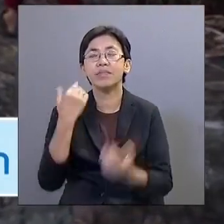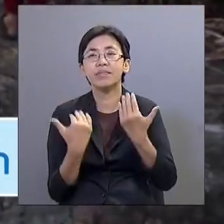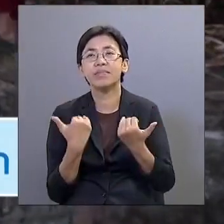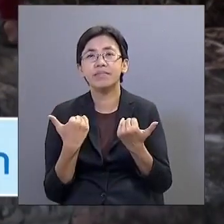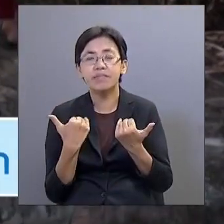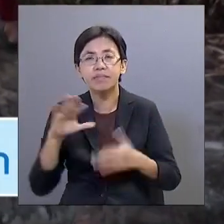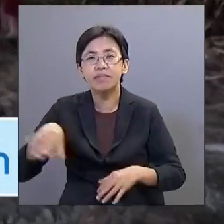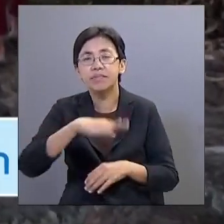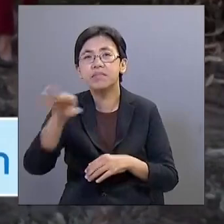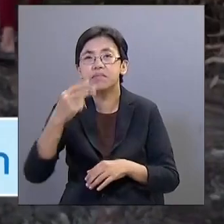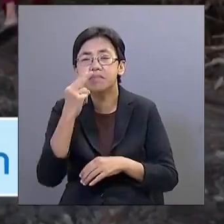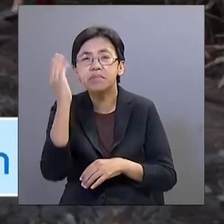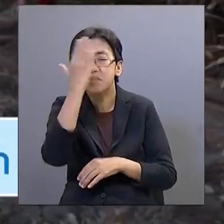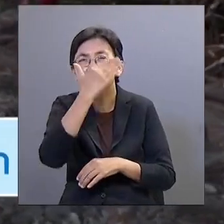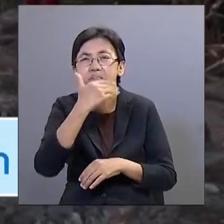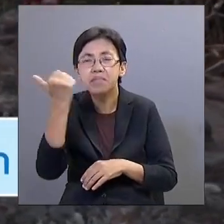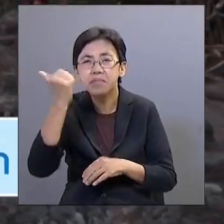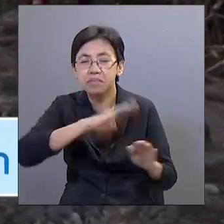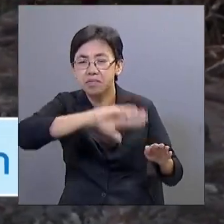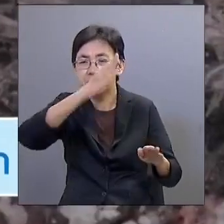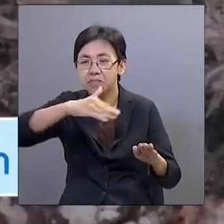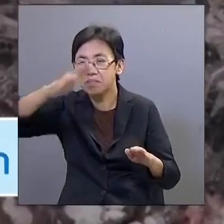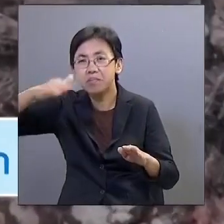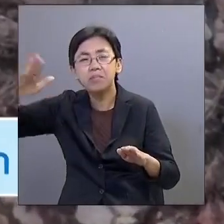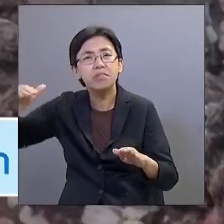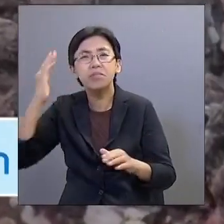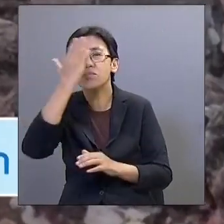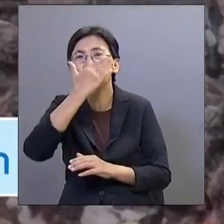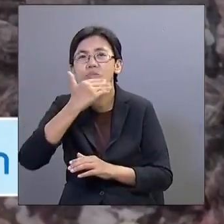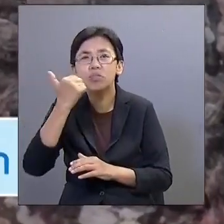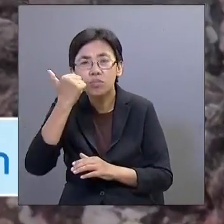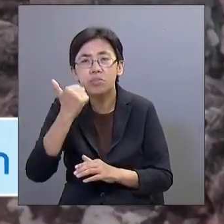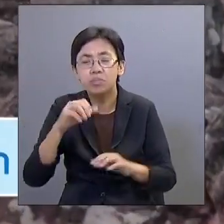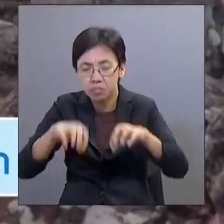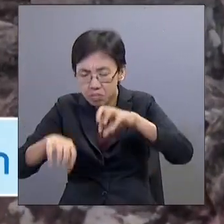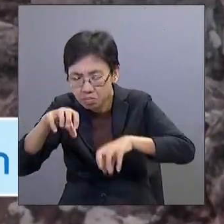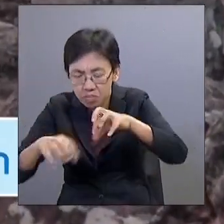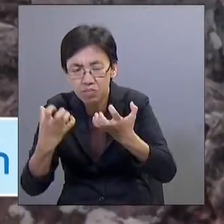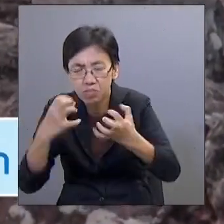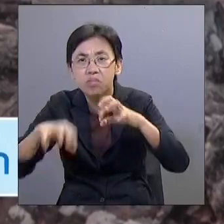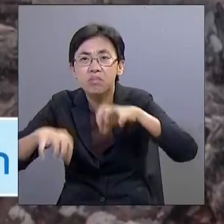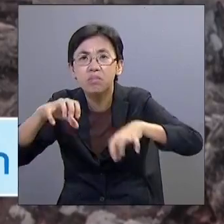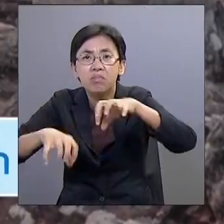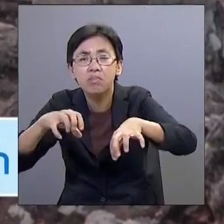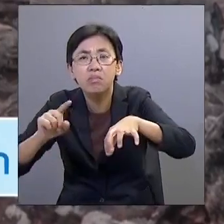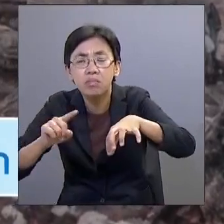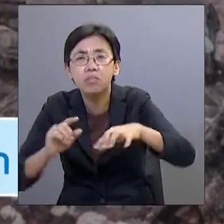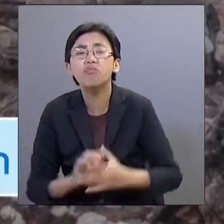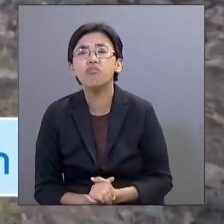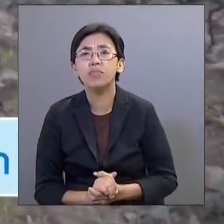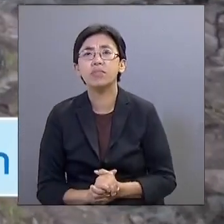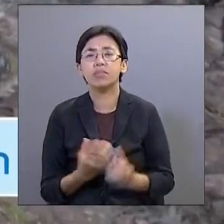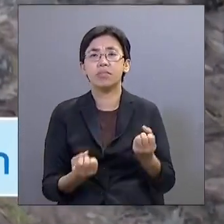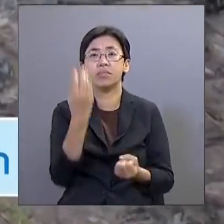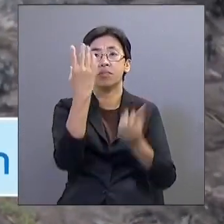ทำให้เราได้เห็นความสวยงามของทางธรรมชาติและทางธรณีวิทยาแล้วก็ที่บอกว่าเป็นเรื่องของปฏิมากรรมที่เกิดจากการผสมผสานของผืนป่